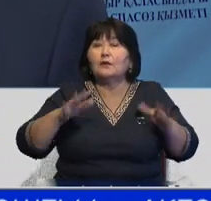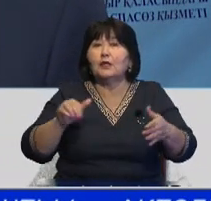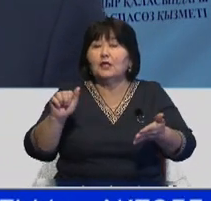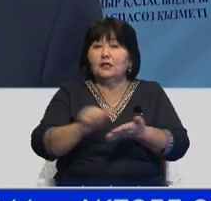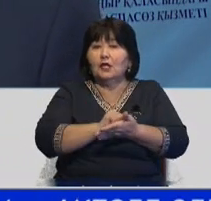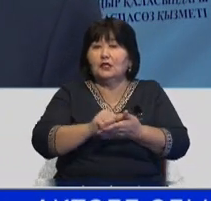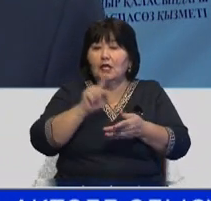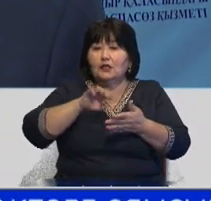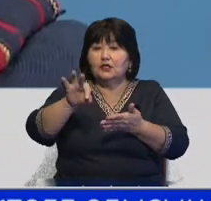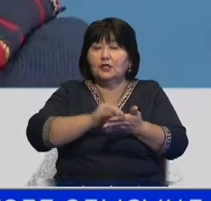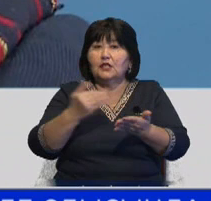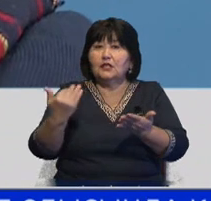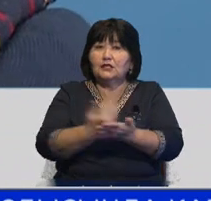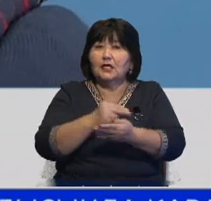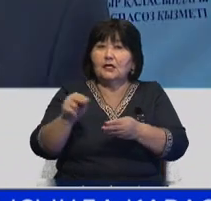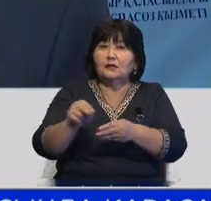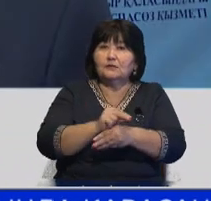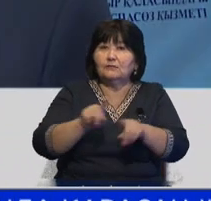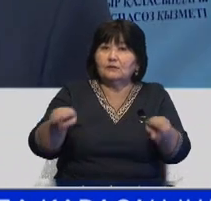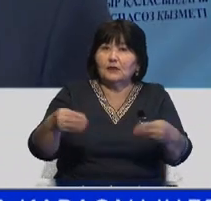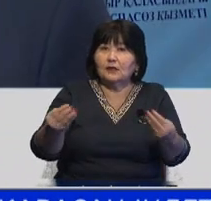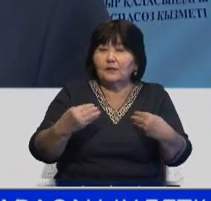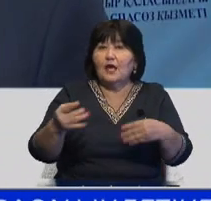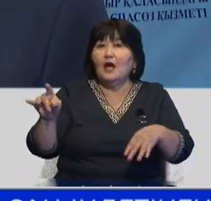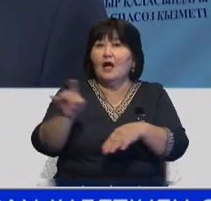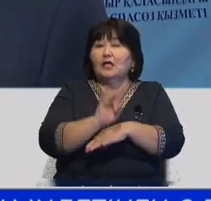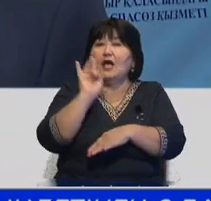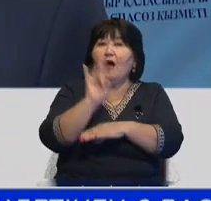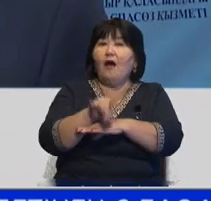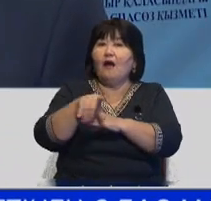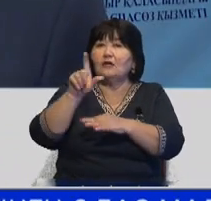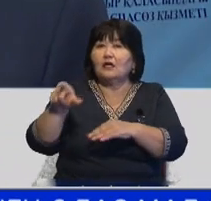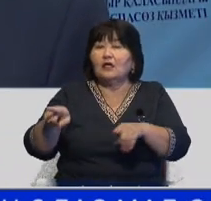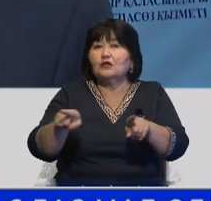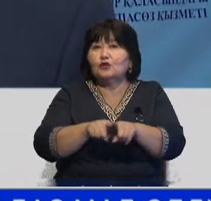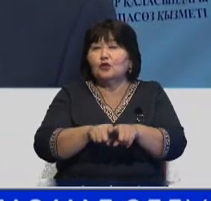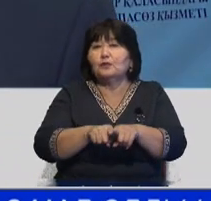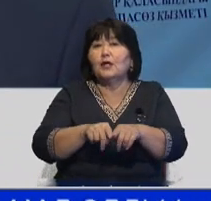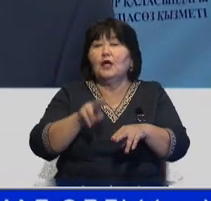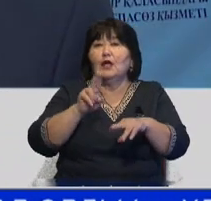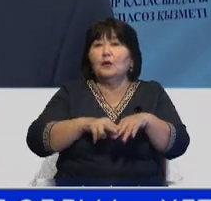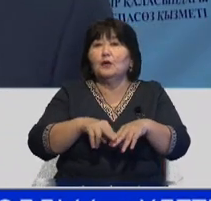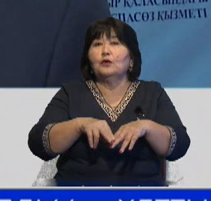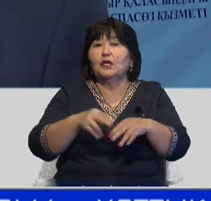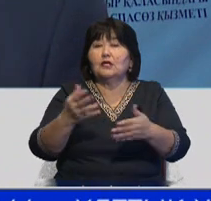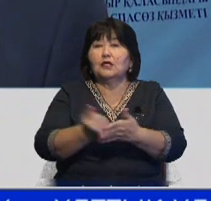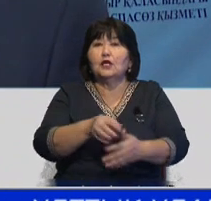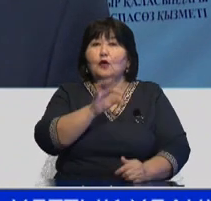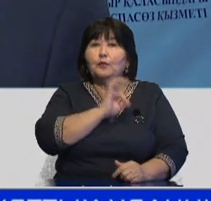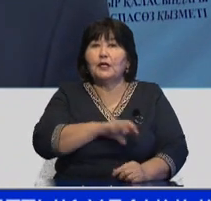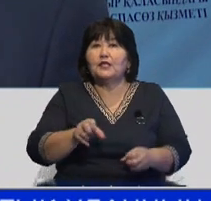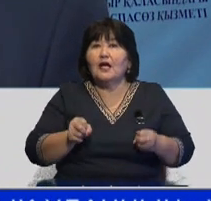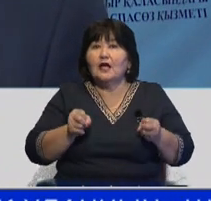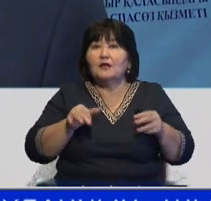төлқұжатты дер кезінде олар қалпына келтіруге, мынау машина алаяқтық жолмен төлқұжаттарды пайдалану